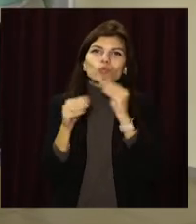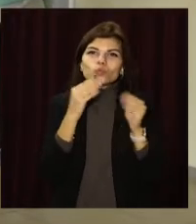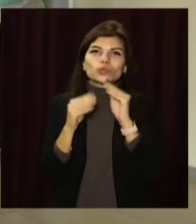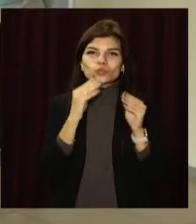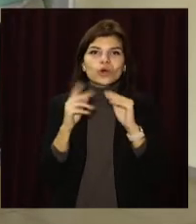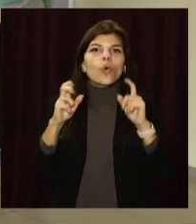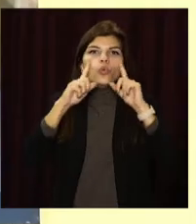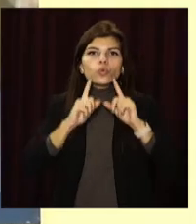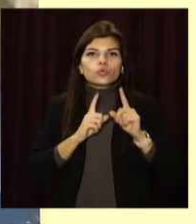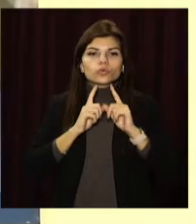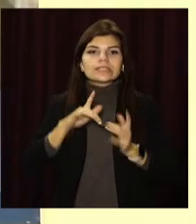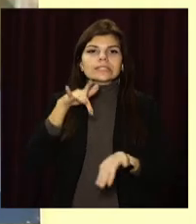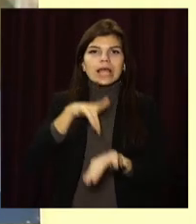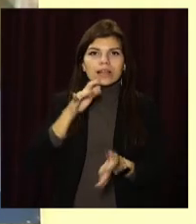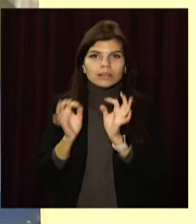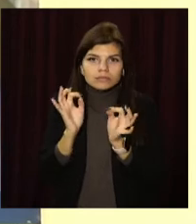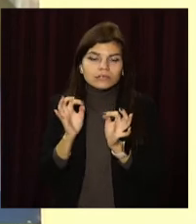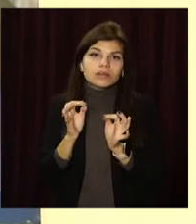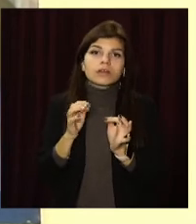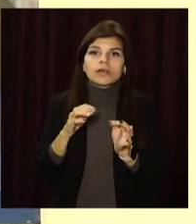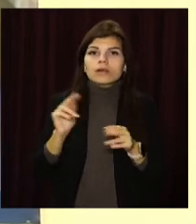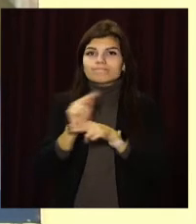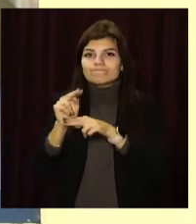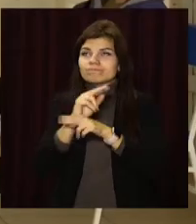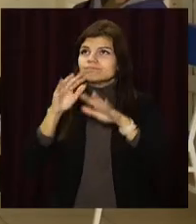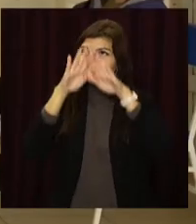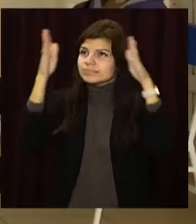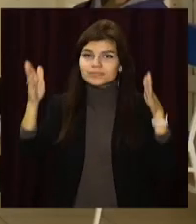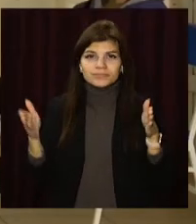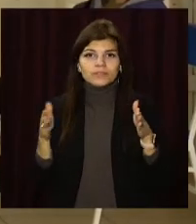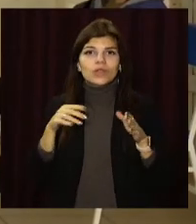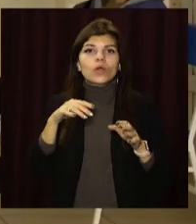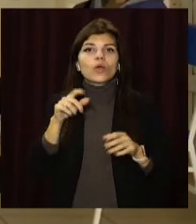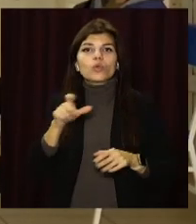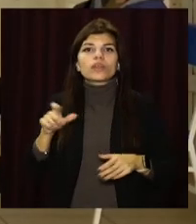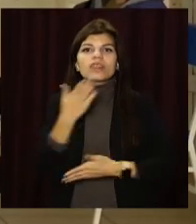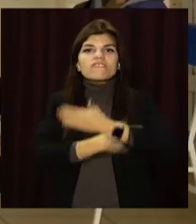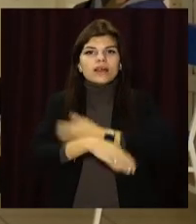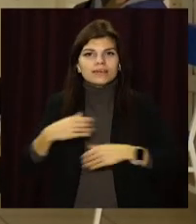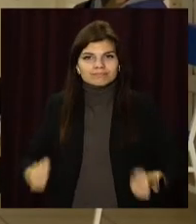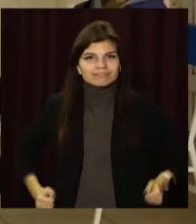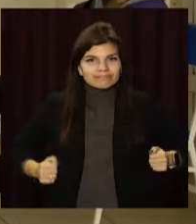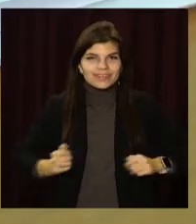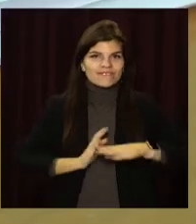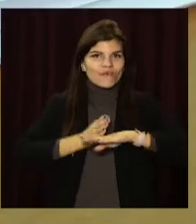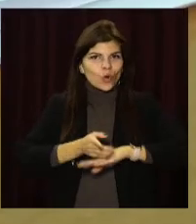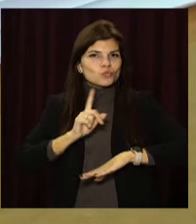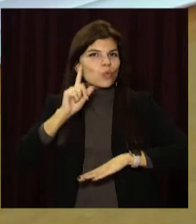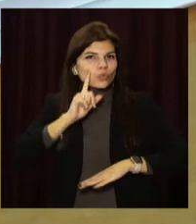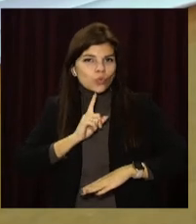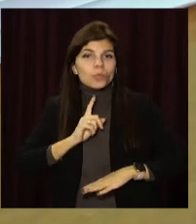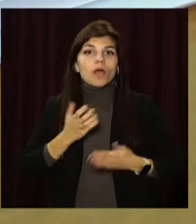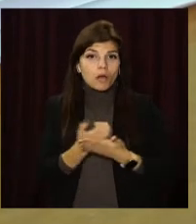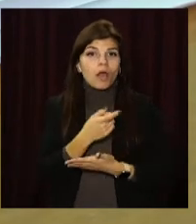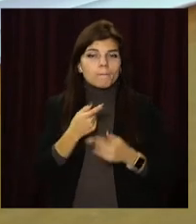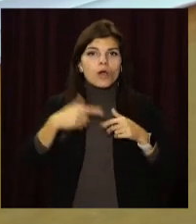створили зручний контактний центр, відремонтували приміщення, подбали про доступність для людей з інвалідністю. Саме за цими критеріями